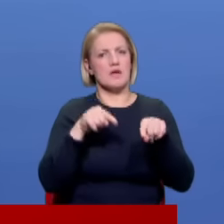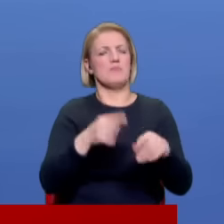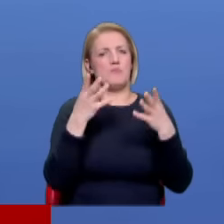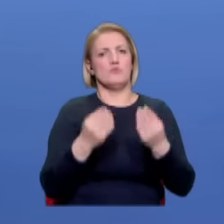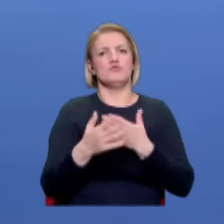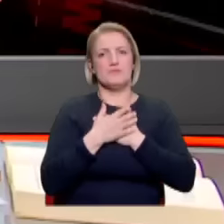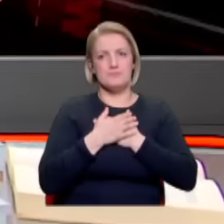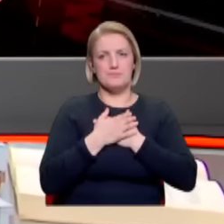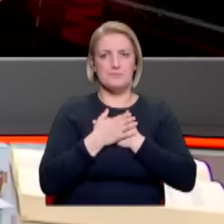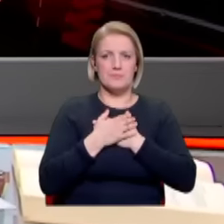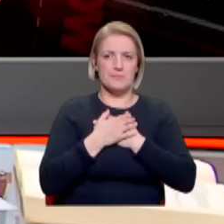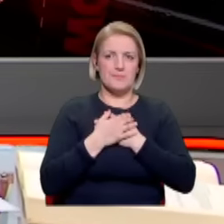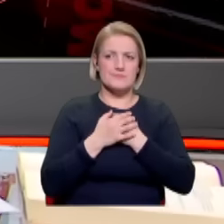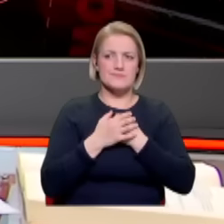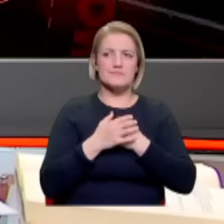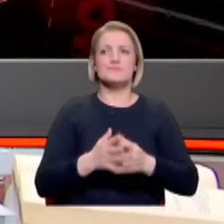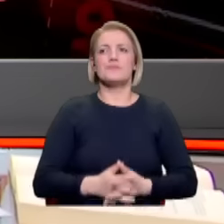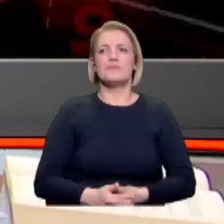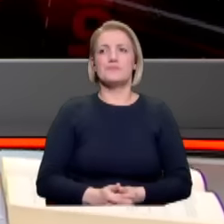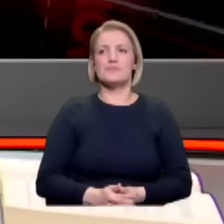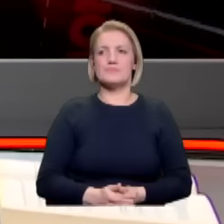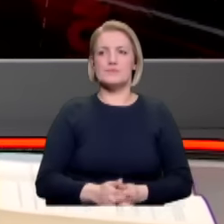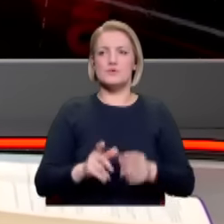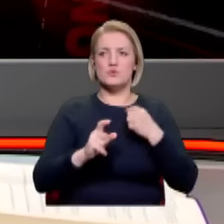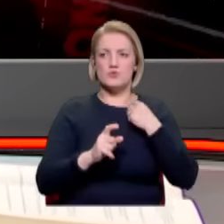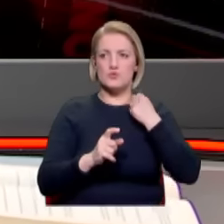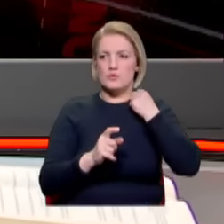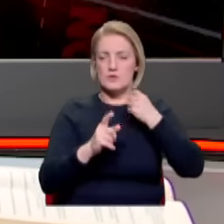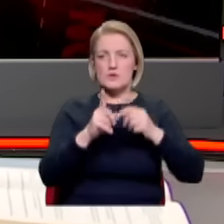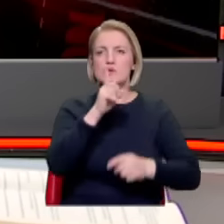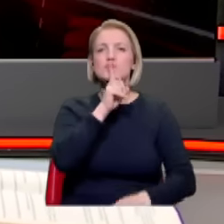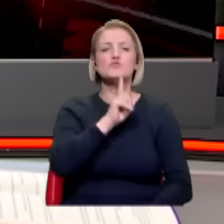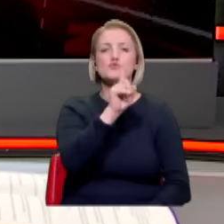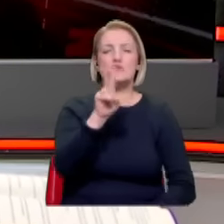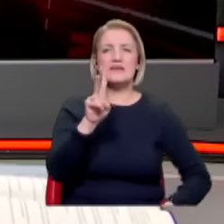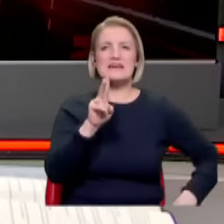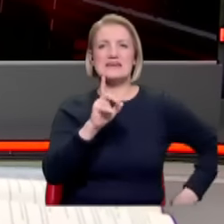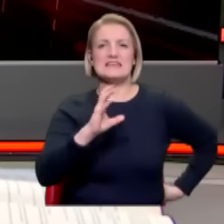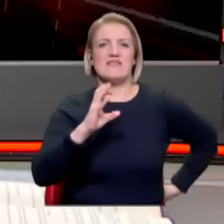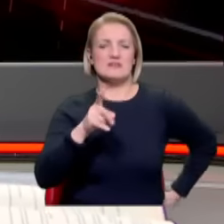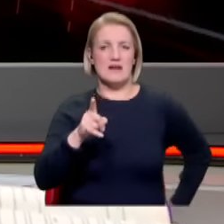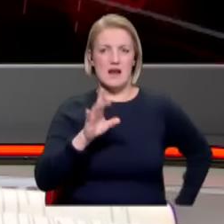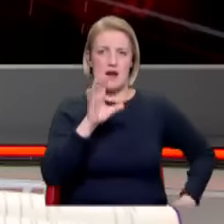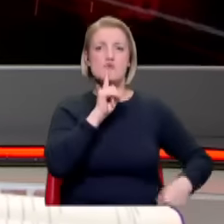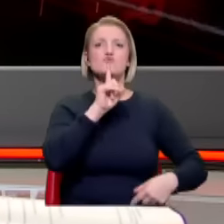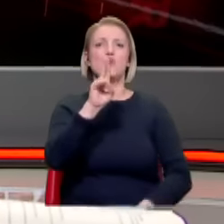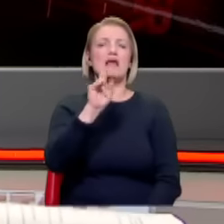olacağız. Evet, soru 112 servisleriyle ilgili.